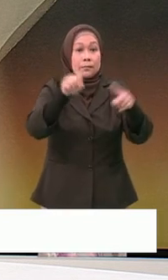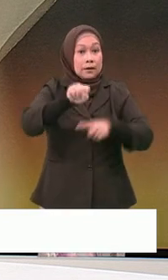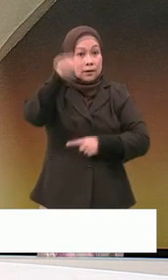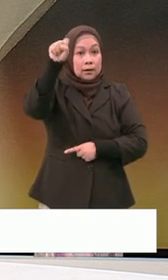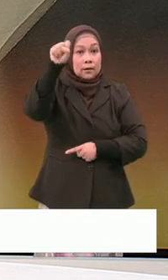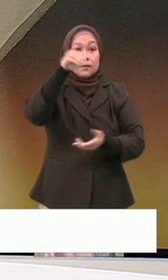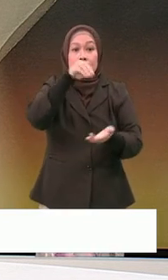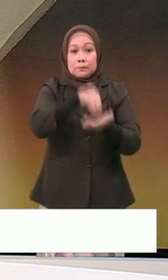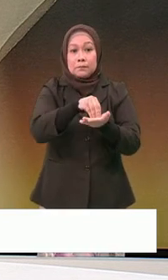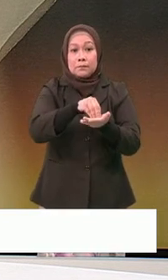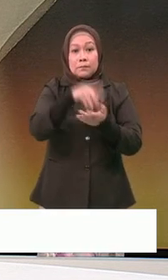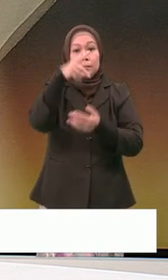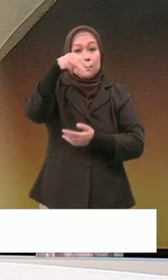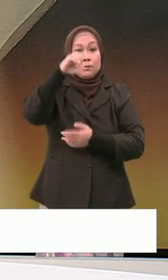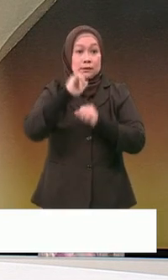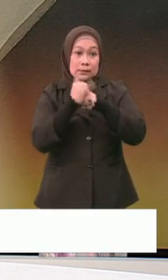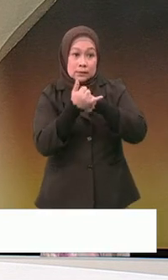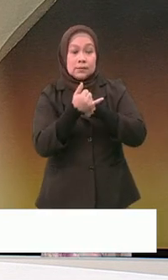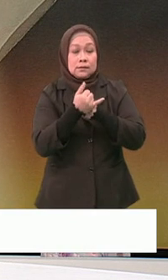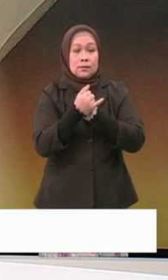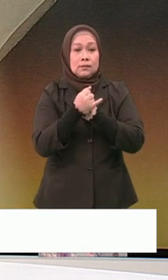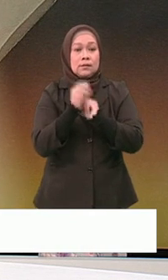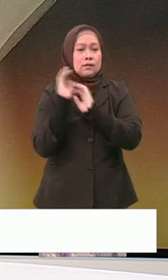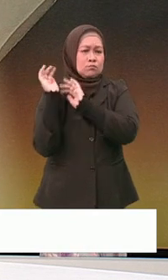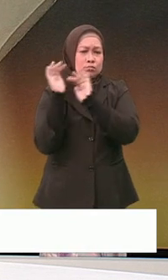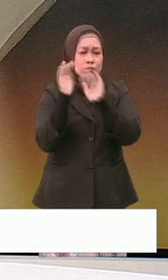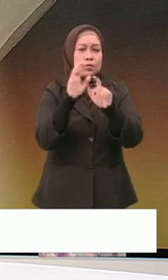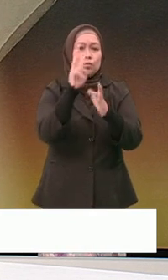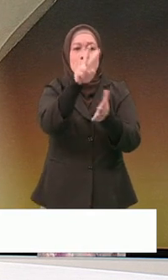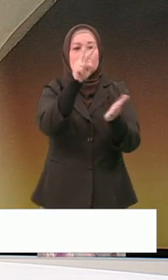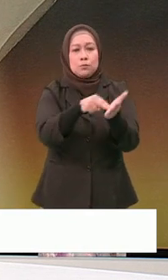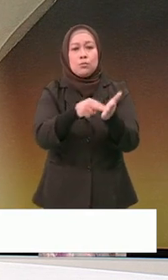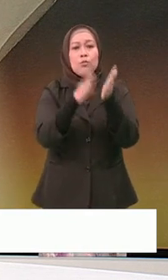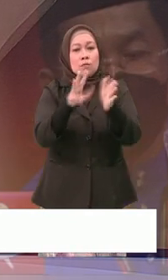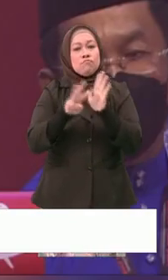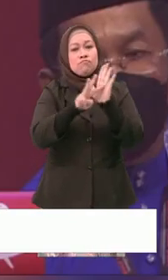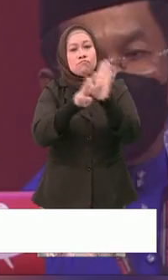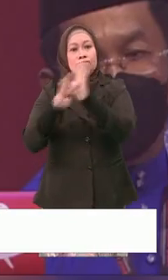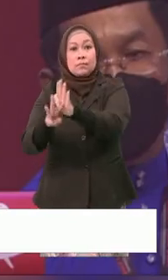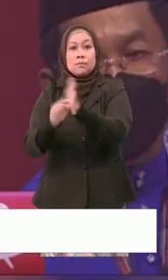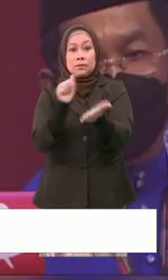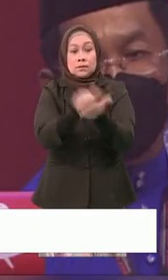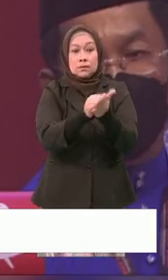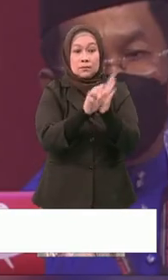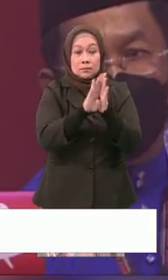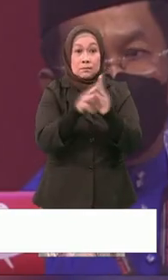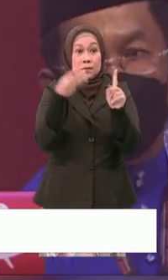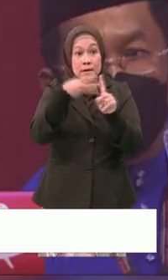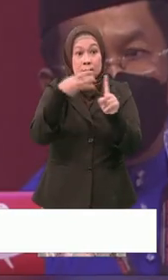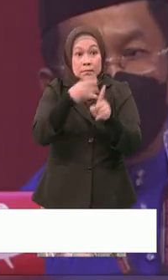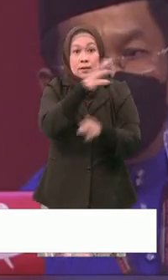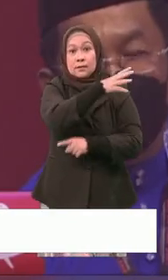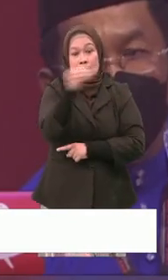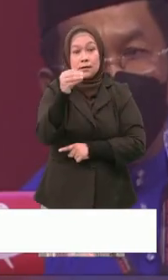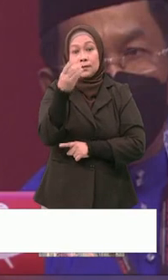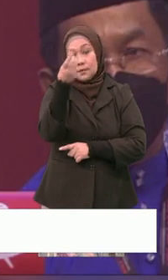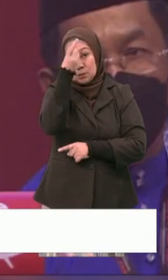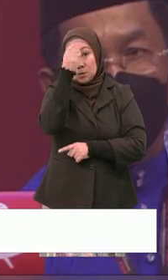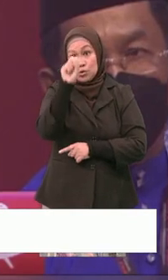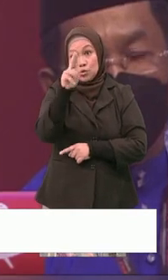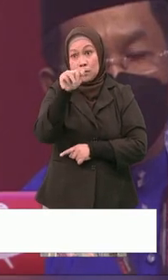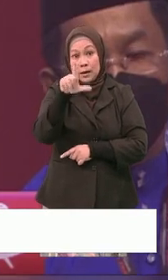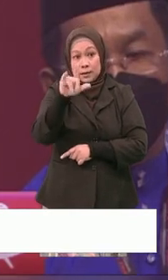dunia Kuala Lumpur atau debit SQL yang dihadiri lebih 2000 perwakilan menurut laporan bernama style sekerja amno Datuk Muhammad Suli